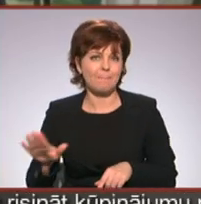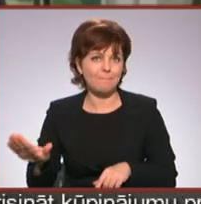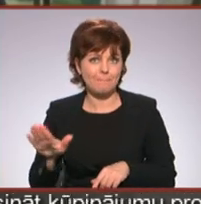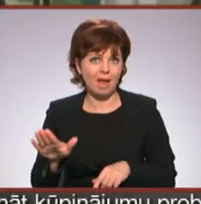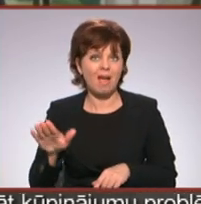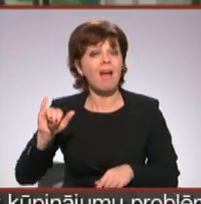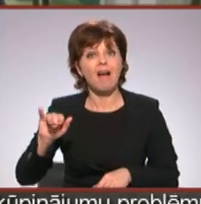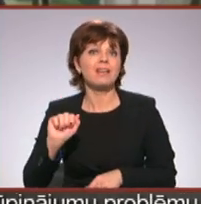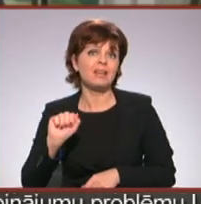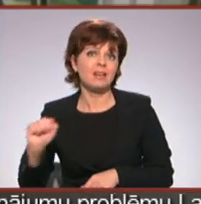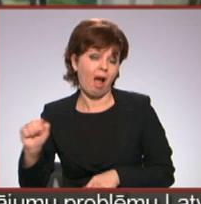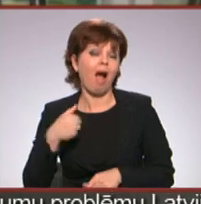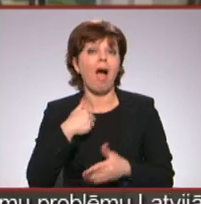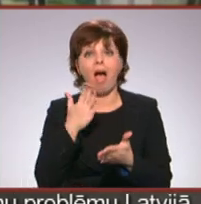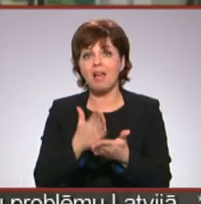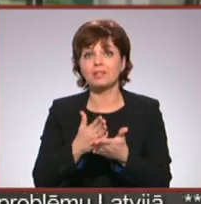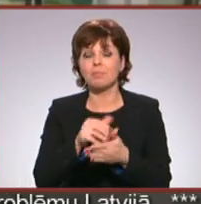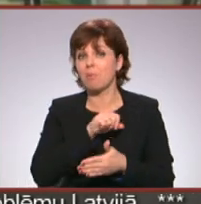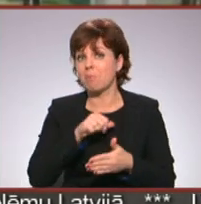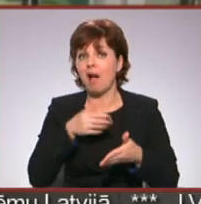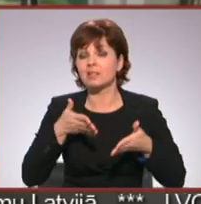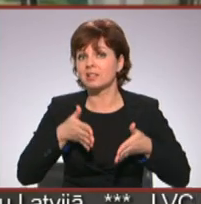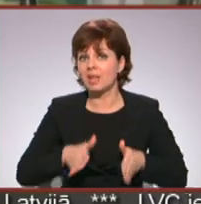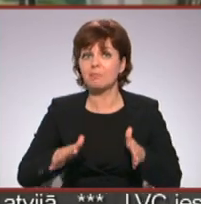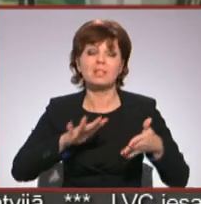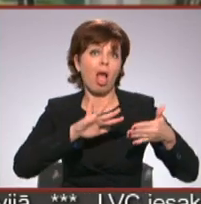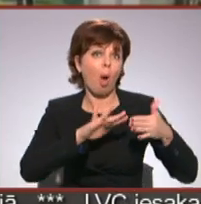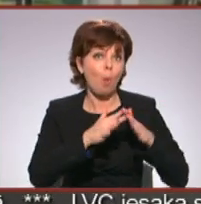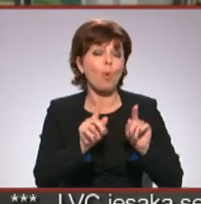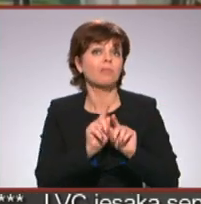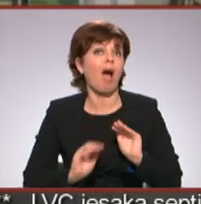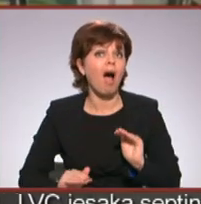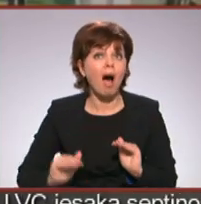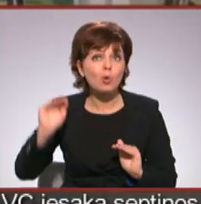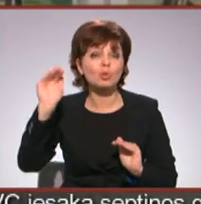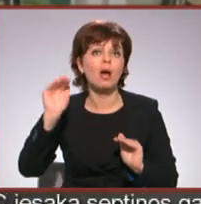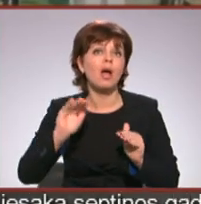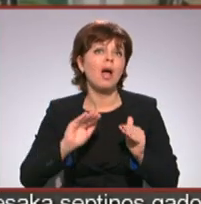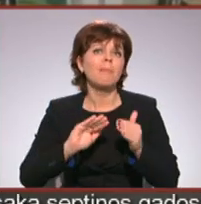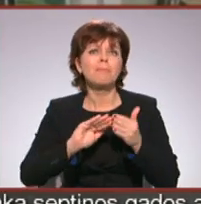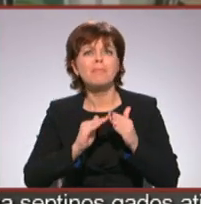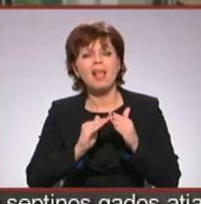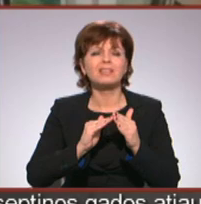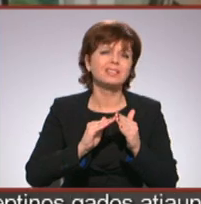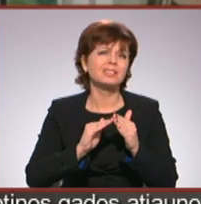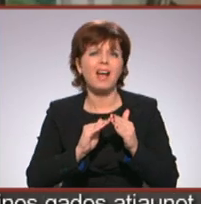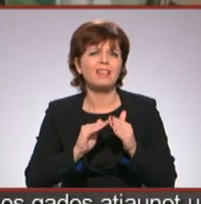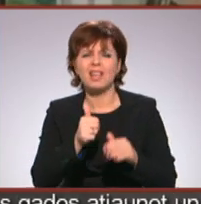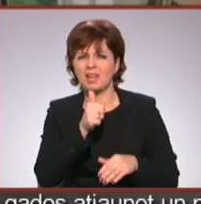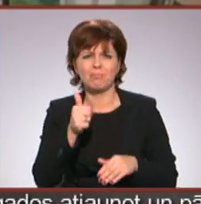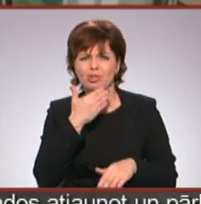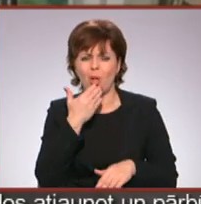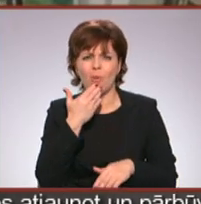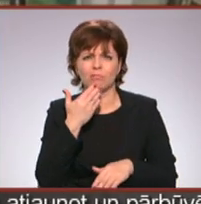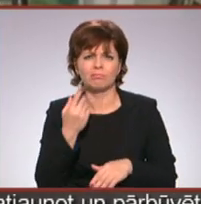Jā, es esmu laukos, dzimis laukos audzis. Pilsēta mani kaut kā īpaši nekad nav